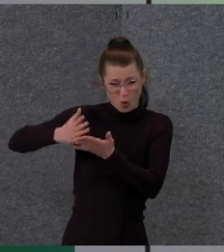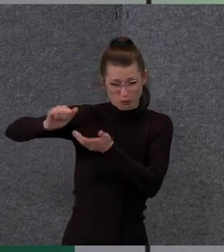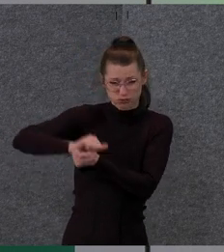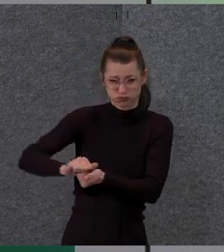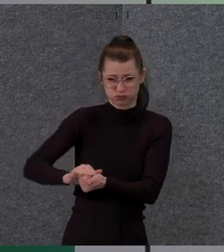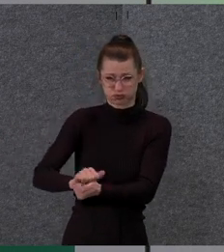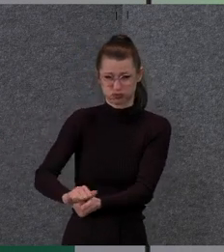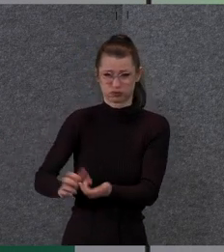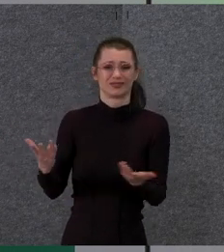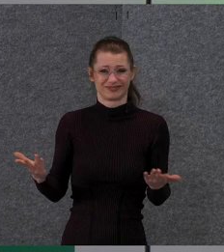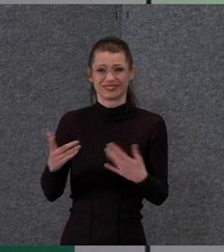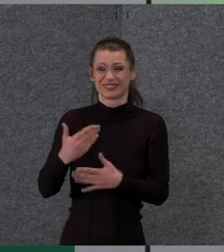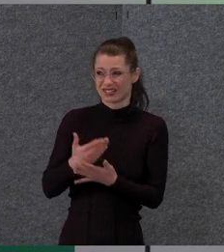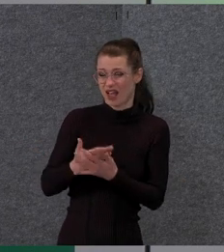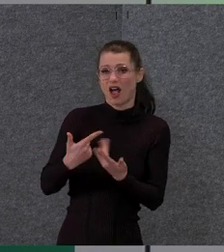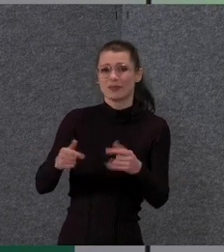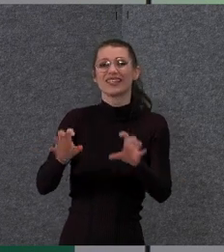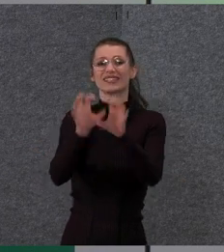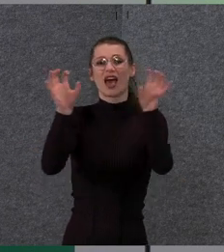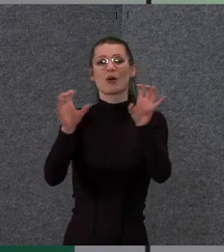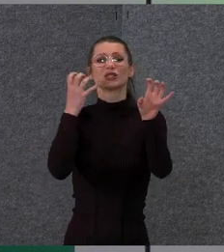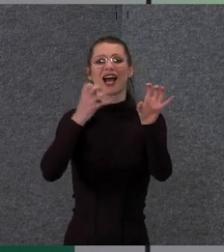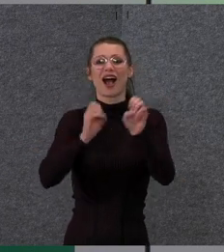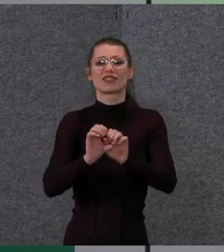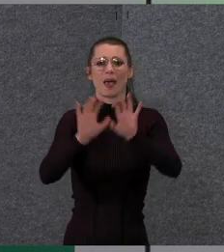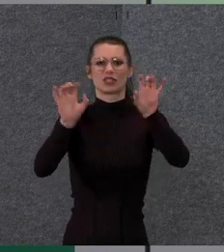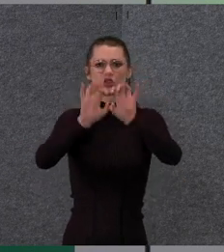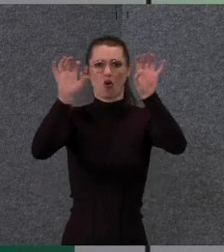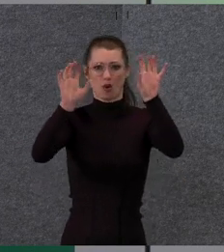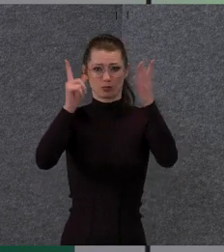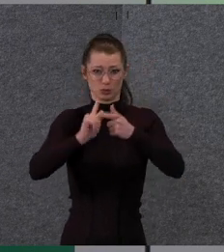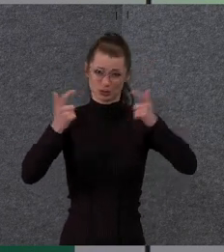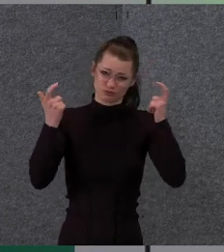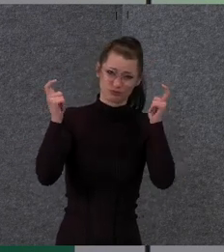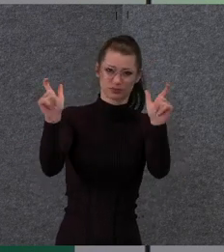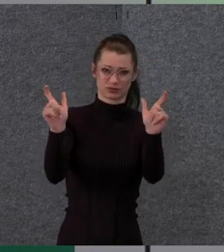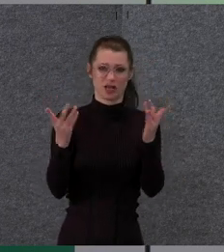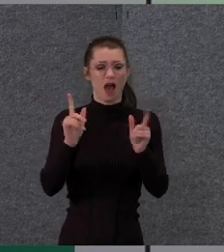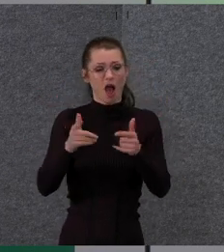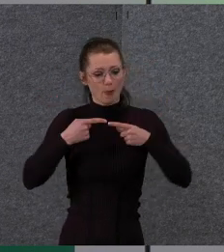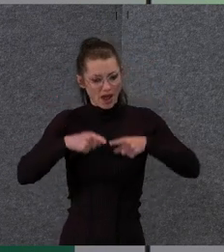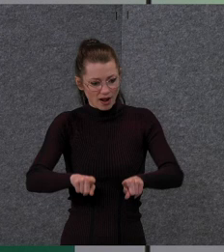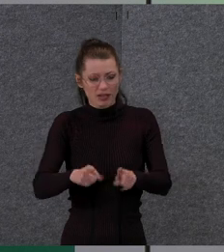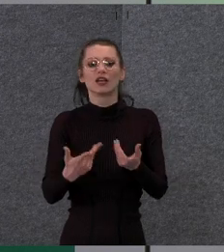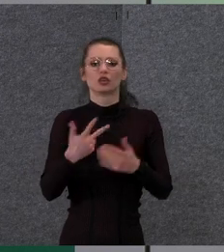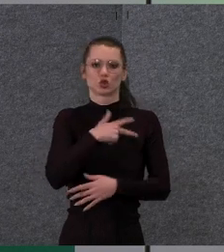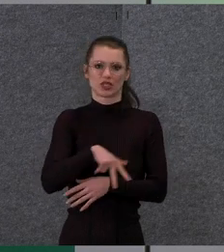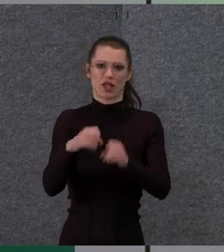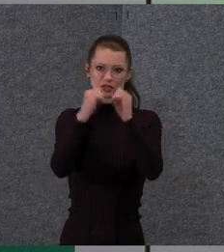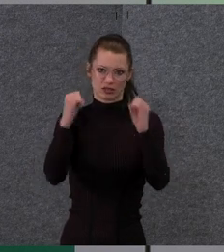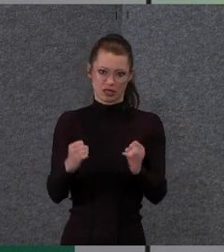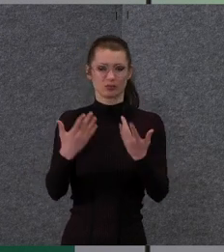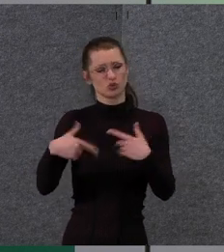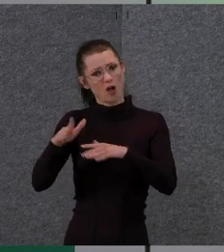etwas tun. Und das bedeutet, dass wir unsere Treibhausgasemissionen radikal in allen Sektoren im Griff bekommen müssen und dass wir gleichzeitig unser Sozialsystem